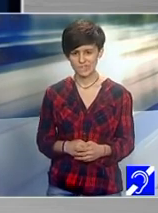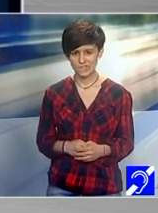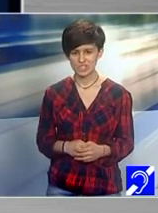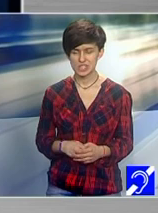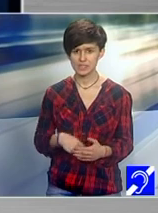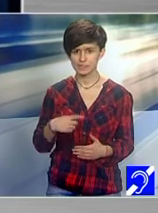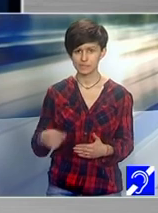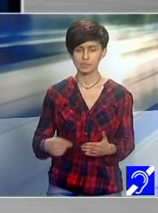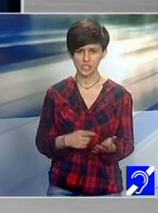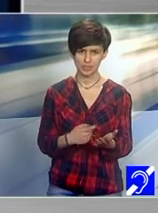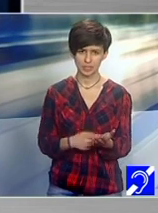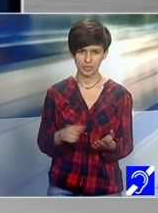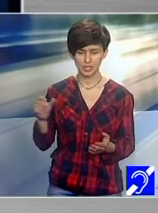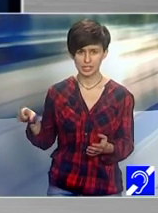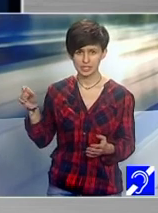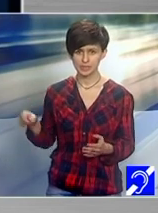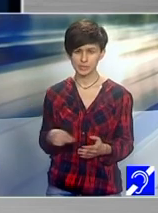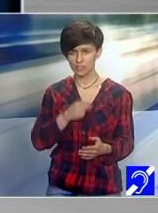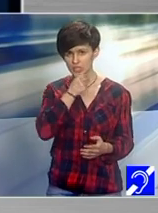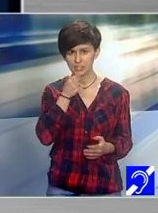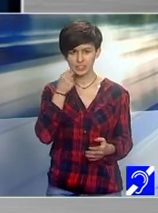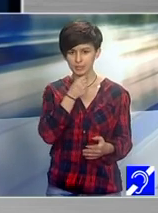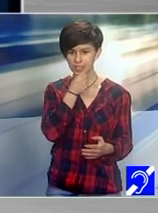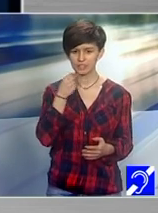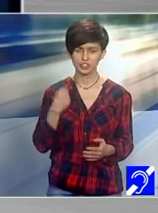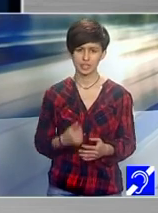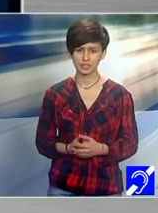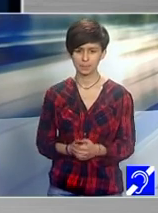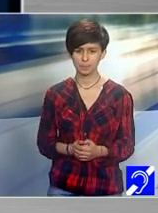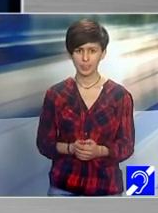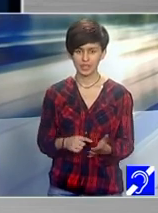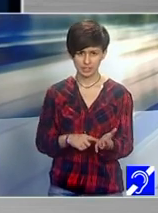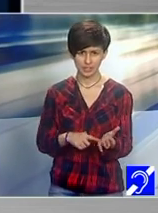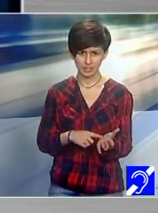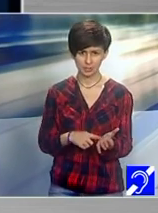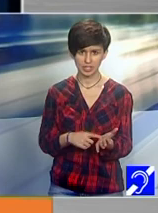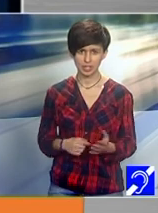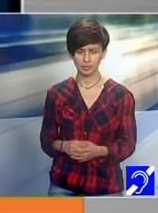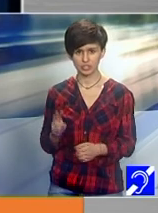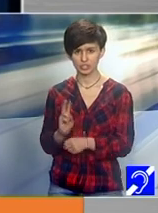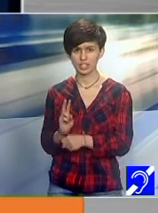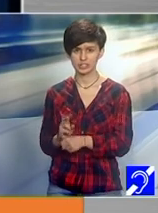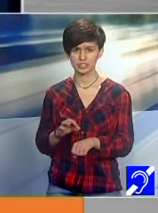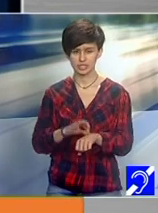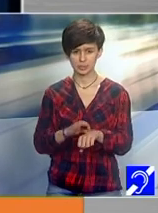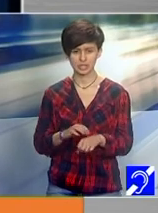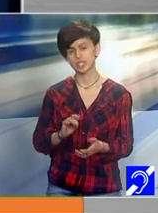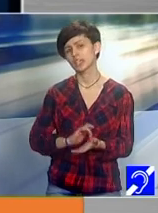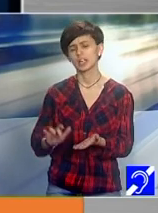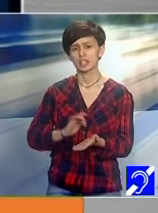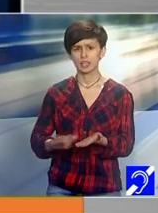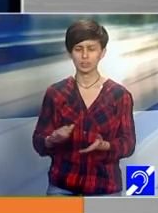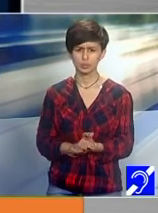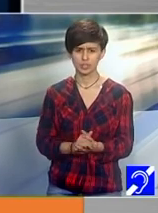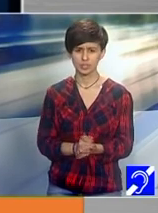ca personalul să beneficieze de medicamente și de asistență medicală gratuite, ca să nu trească să ne mergem